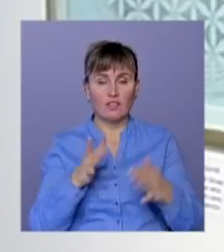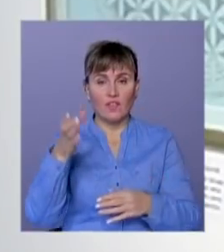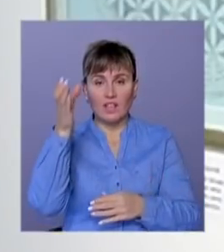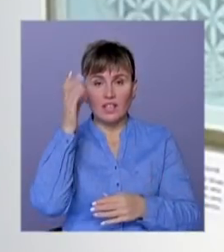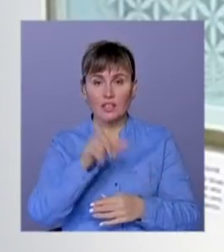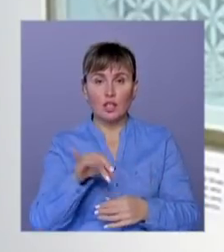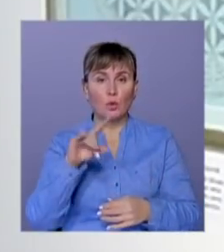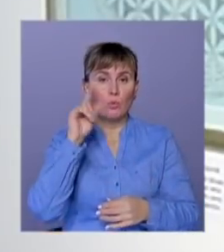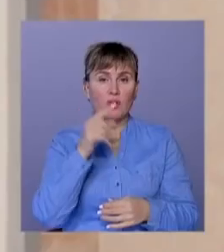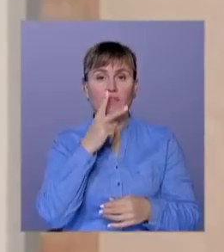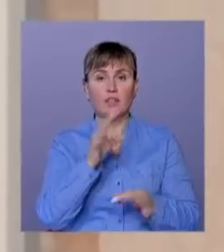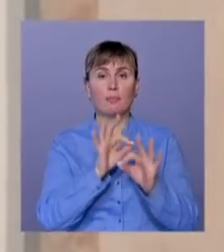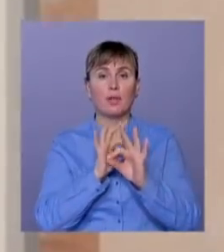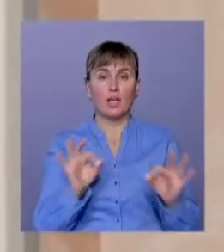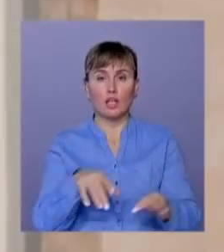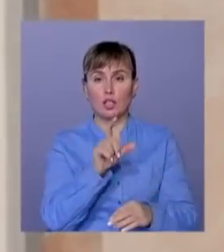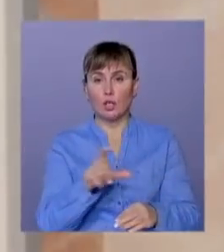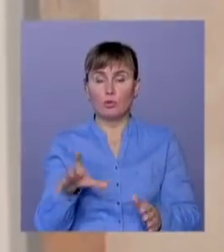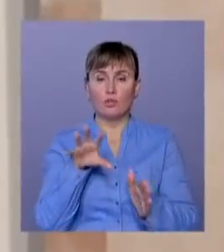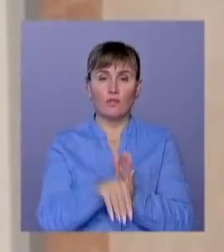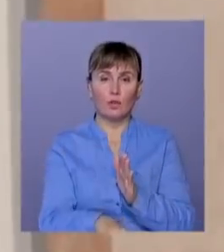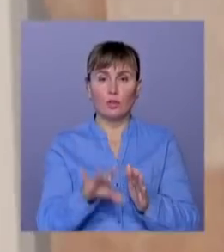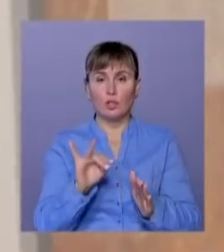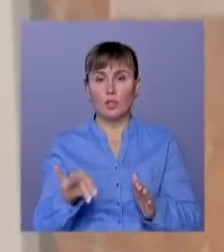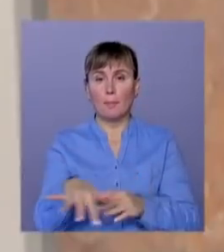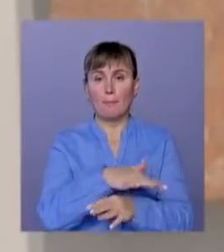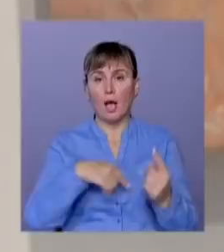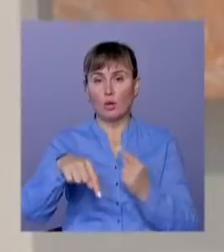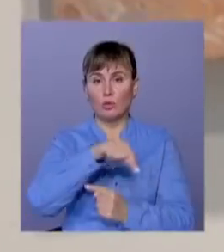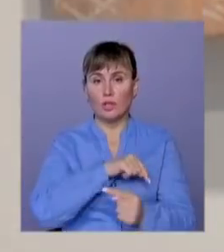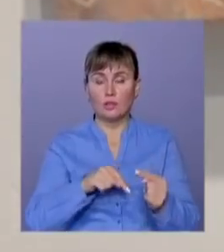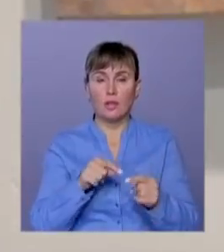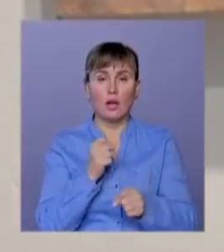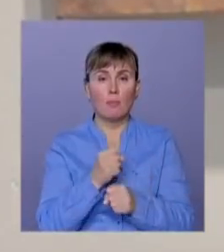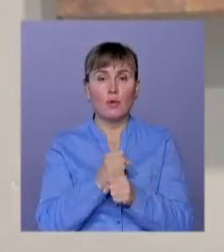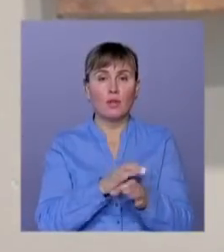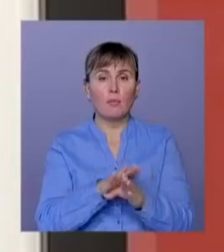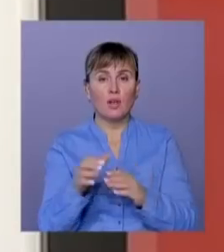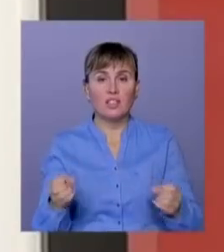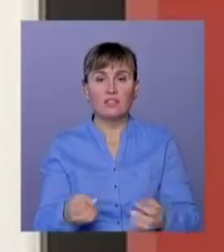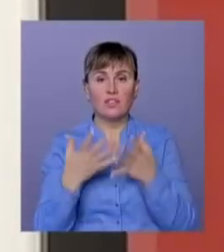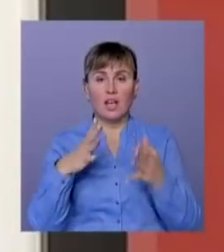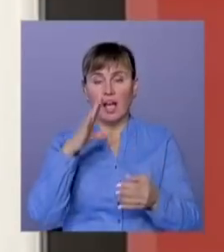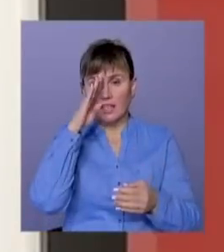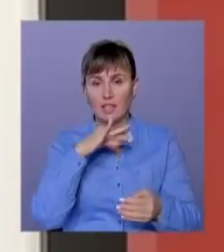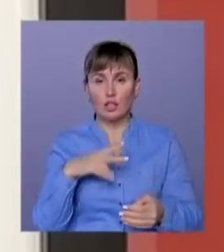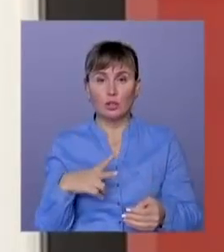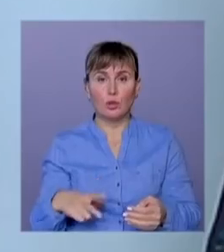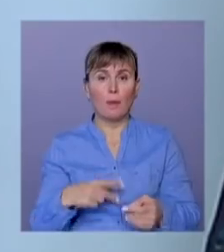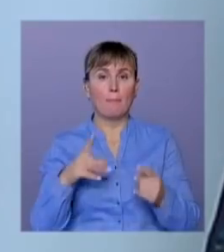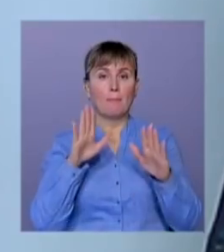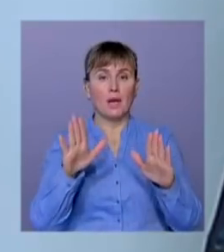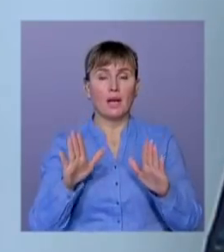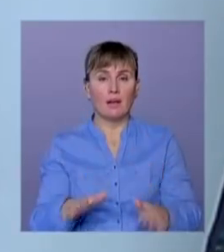кочевников и умение видеть прекрасное в людях и окружающем мире. Работы словно наполнены светом. Выставка отца и дочери Жубановых стала первой на